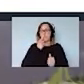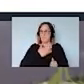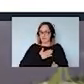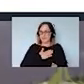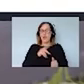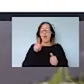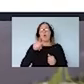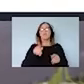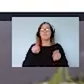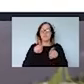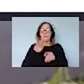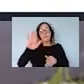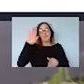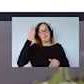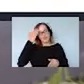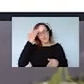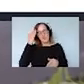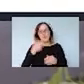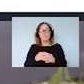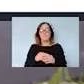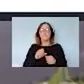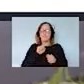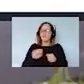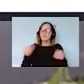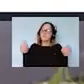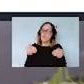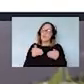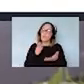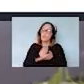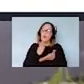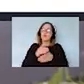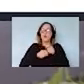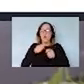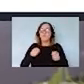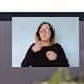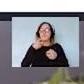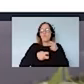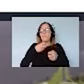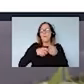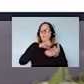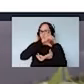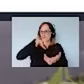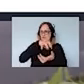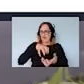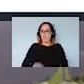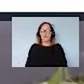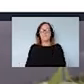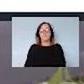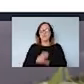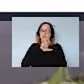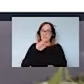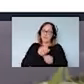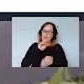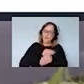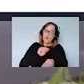one mam nadzieję, że też są w stanie pomóc rozwiązać pewne globalne problemy. I czy jesteśmy